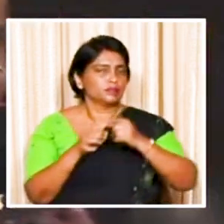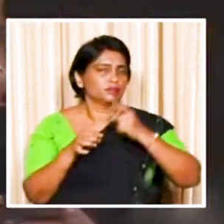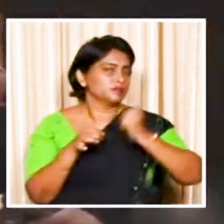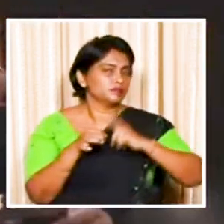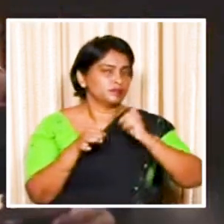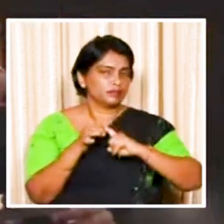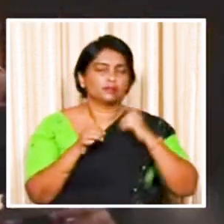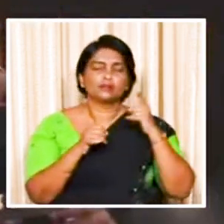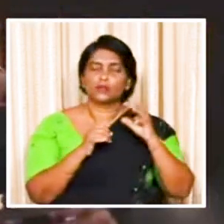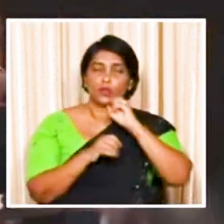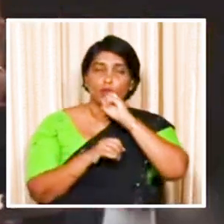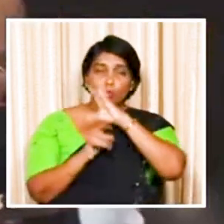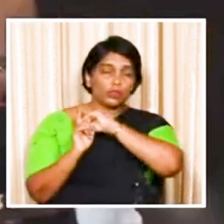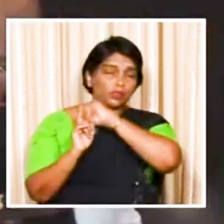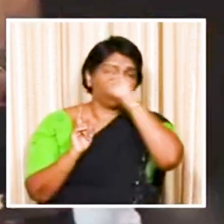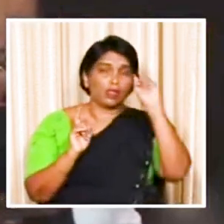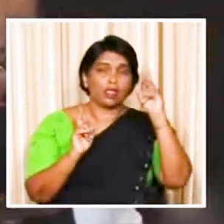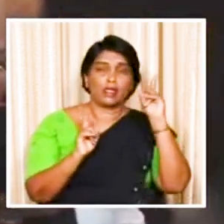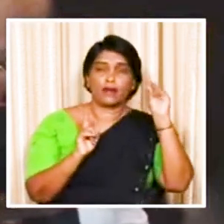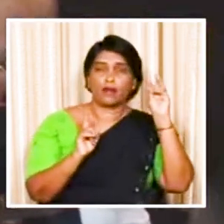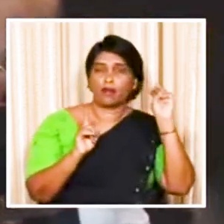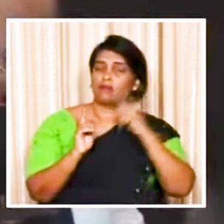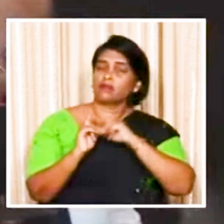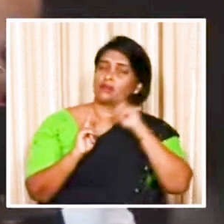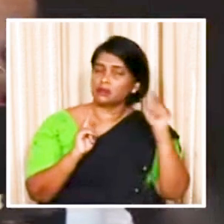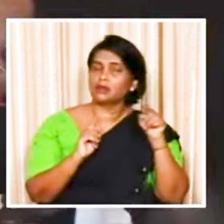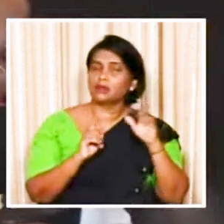உதயன் நாளிதழின் பிரதம ஆசிரியரான பிரபாகரனை கடந்த